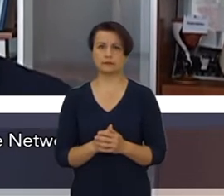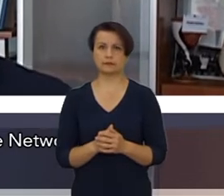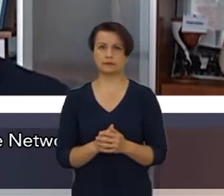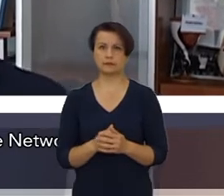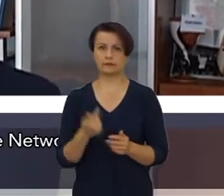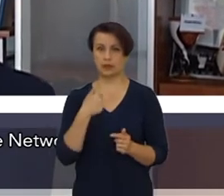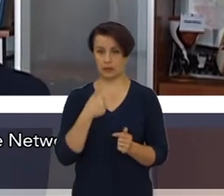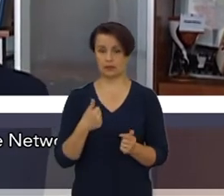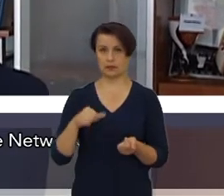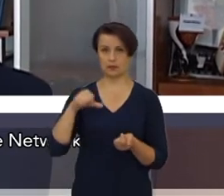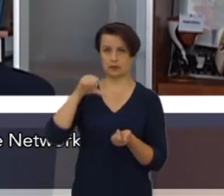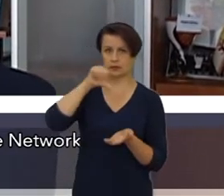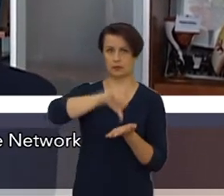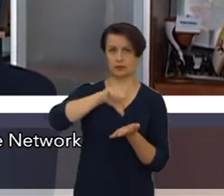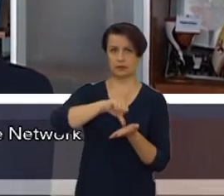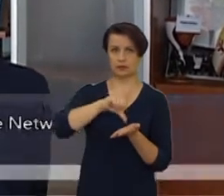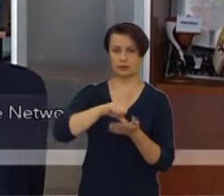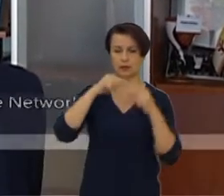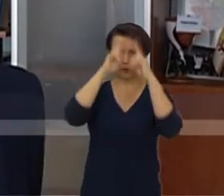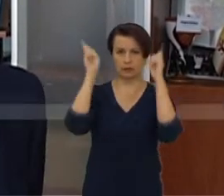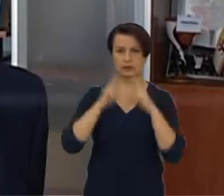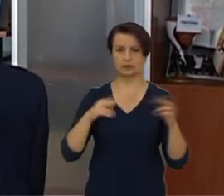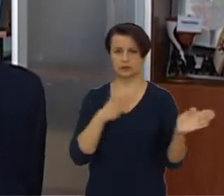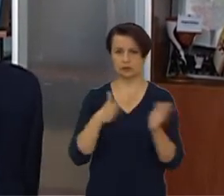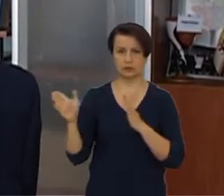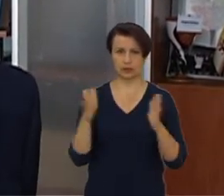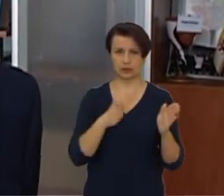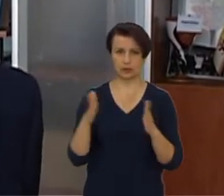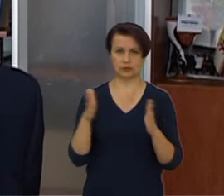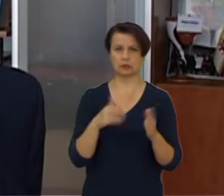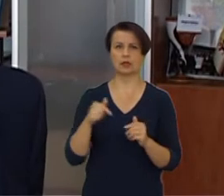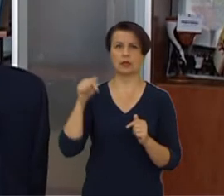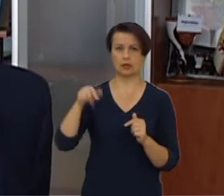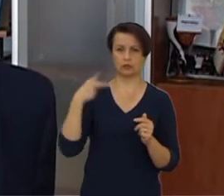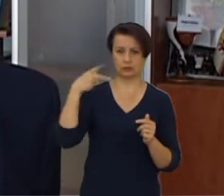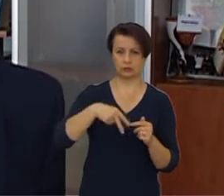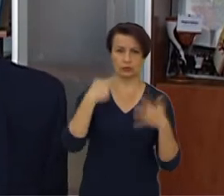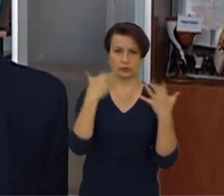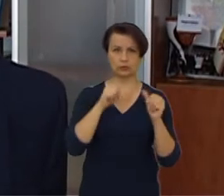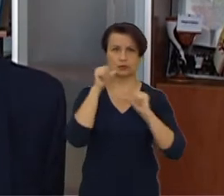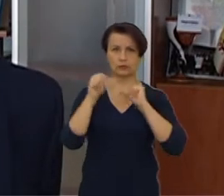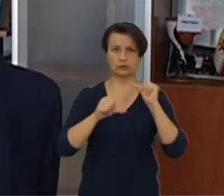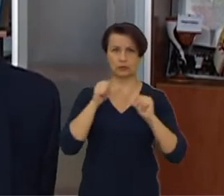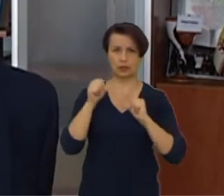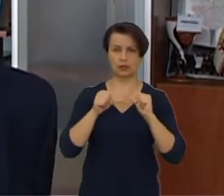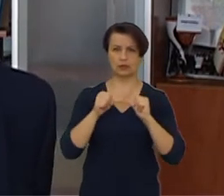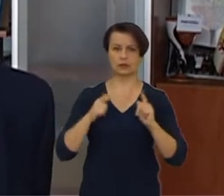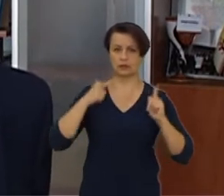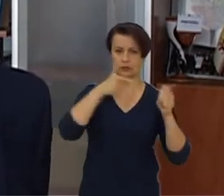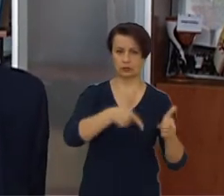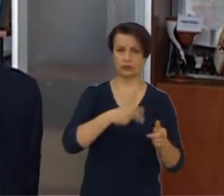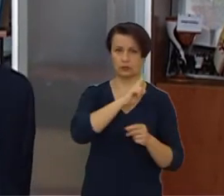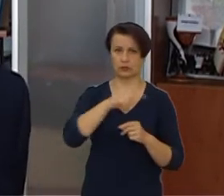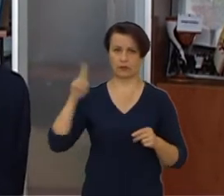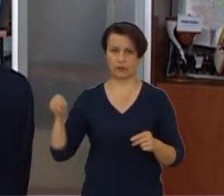network called Innovation Circle. Aš atstovauju tarptautinę asociaciją Innovation Circle Network, kuri yra įkurta 2008 metais